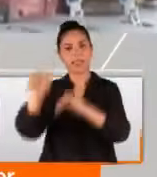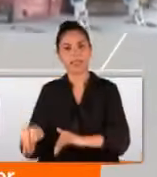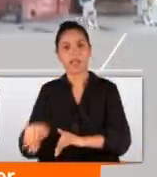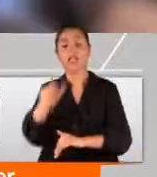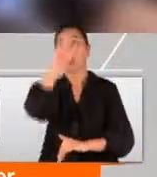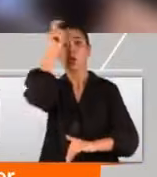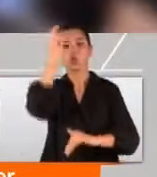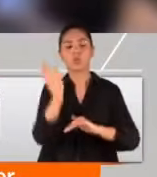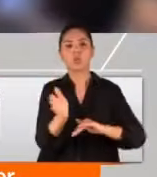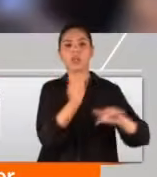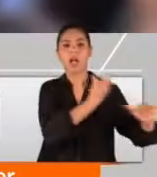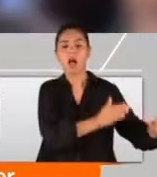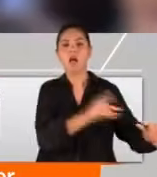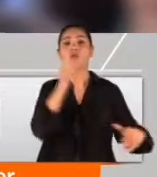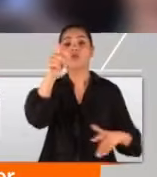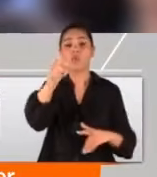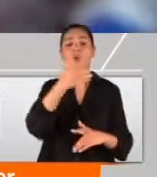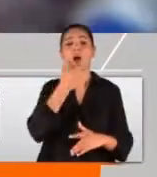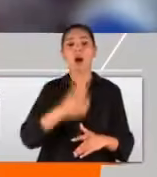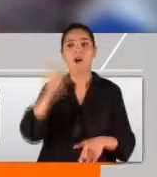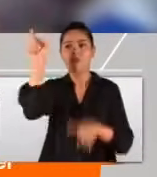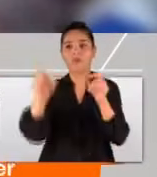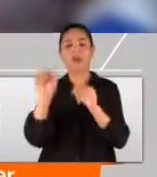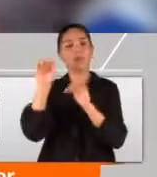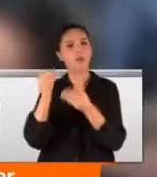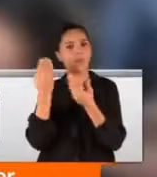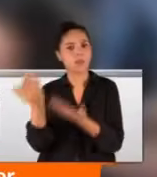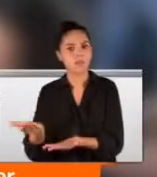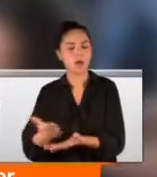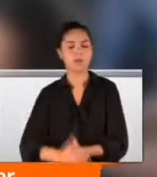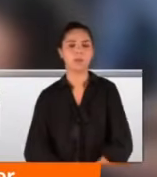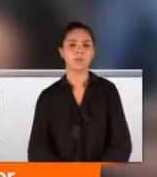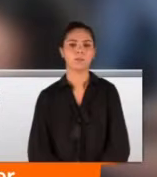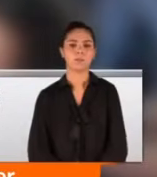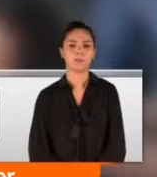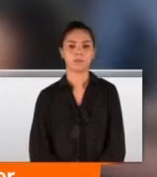Türklerin yanı sıra ülkeden ayrılmak isteyen Afganlardan da desteğini esirgemedi.